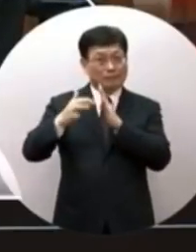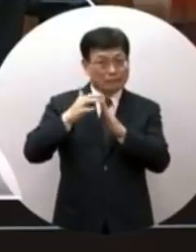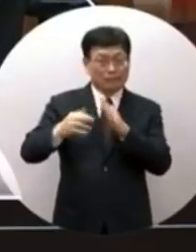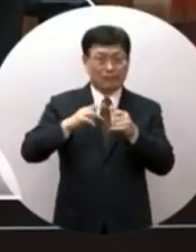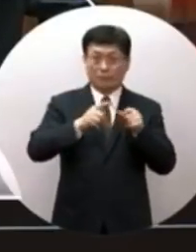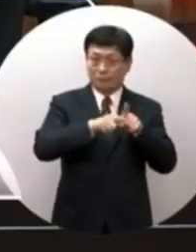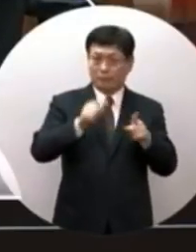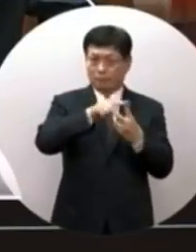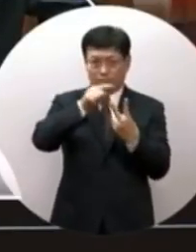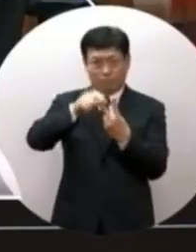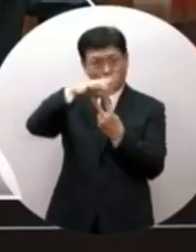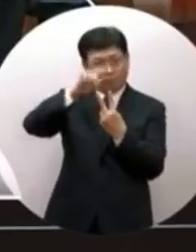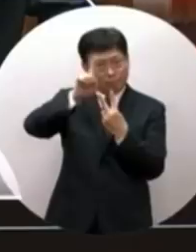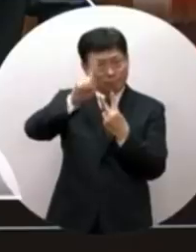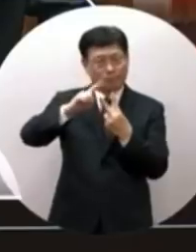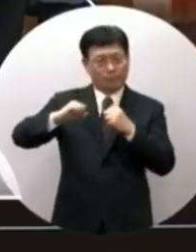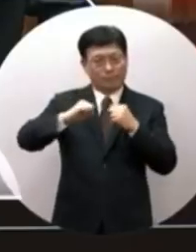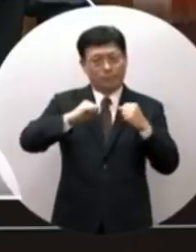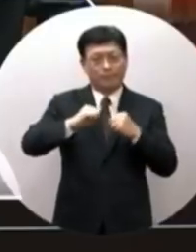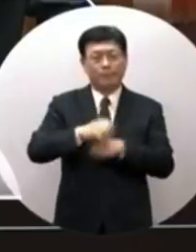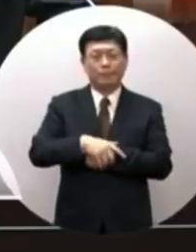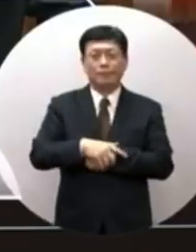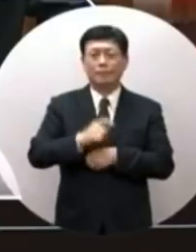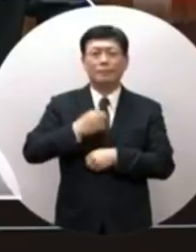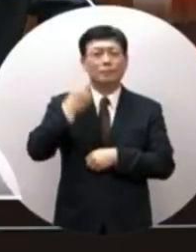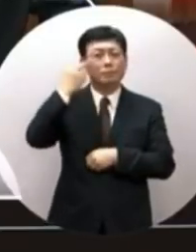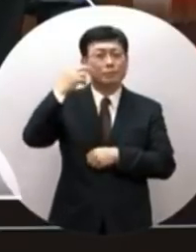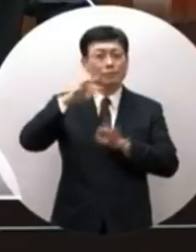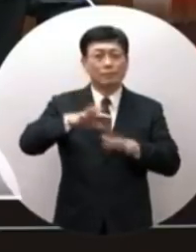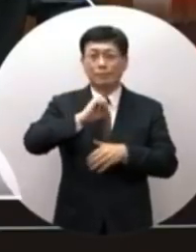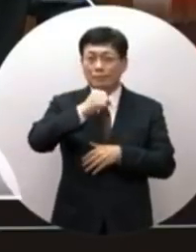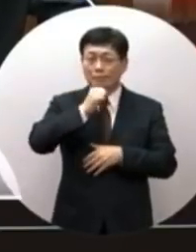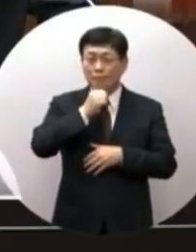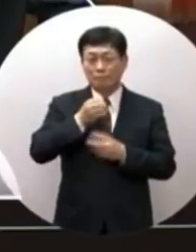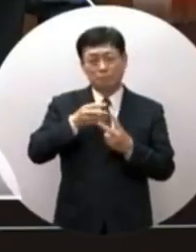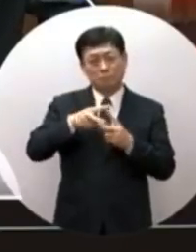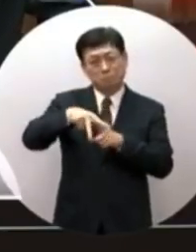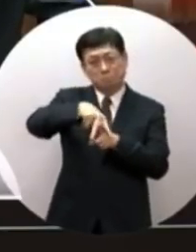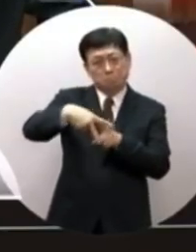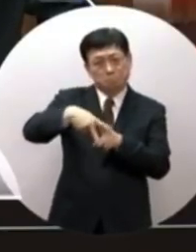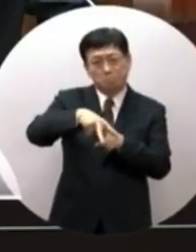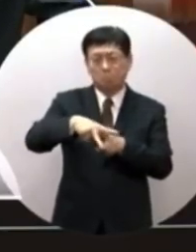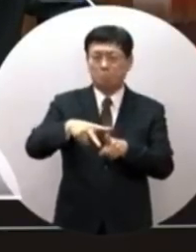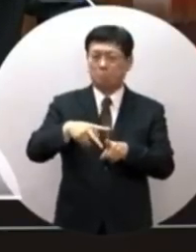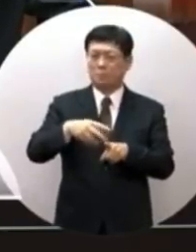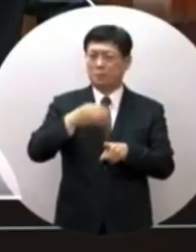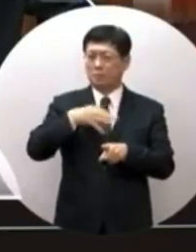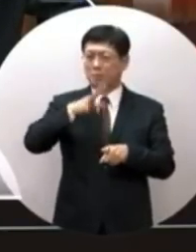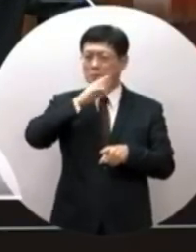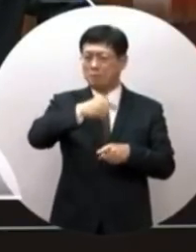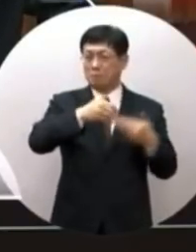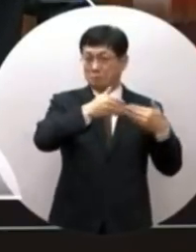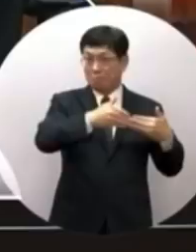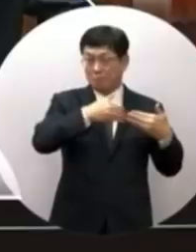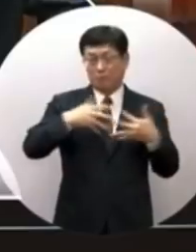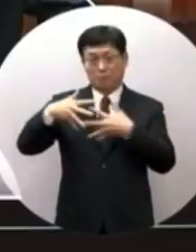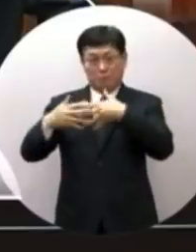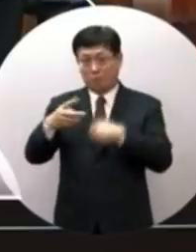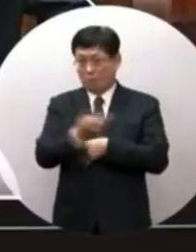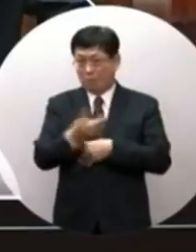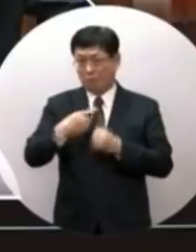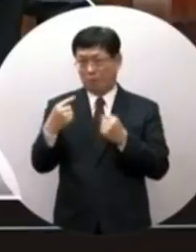和平的选择，甲角力点。我讲台湾，你看能平，不要做美中争霸那些棋